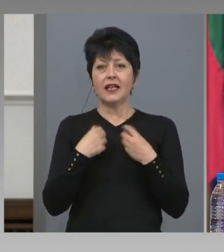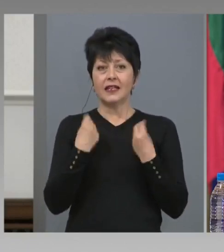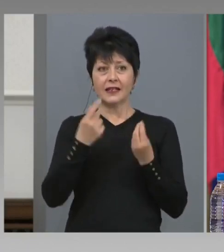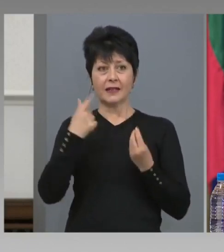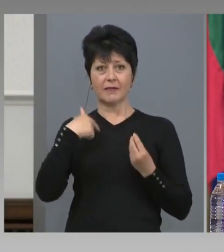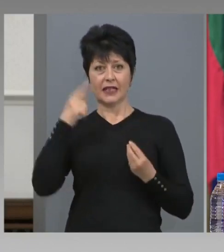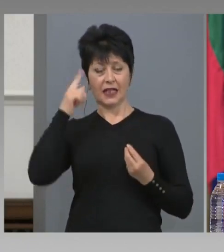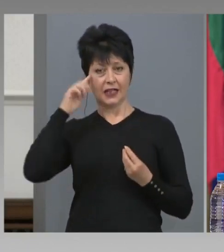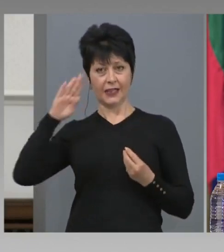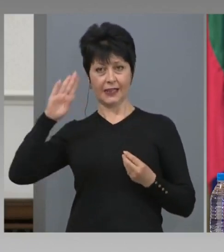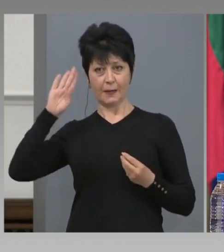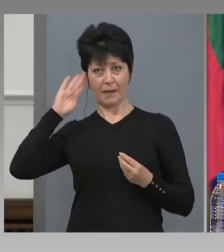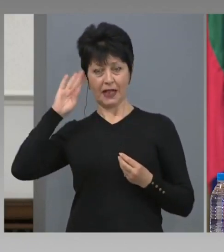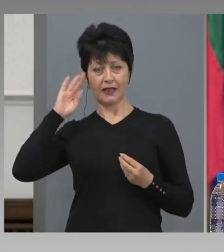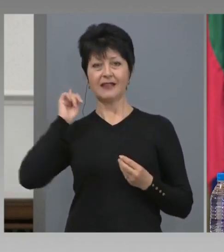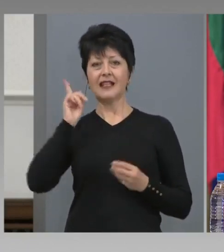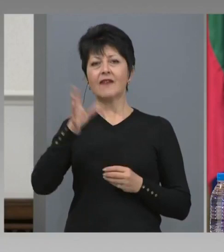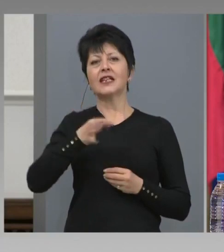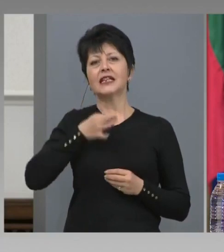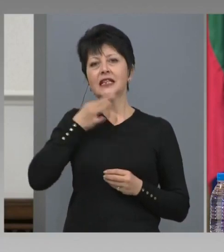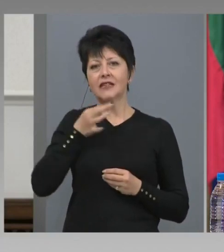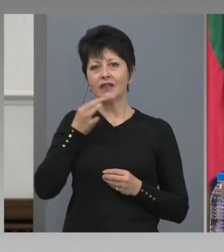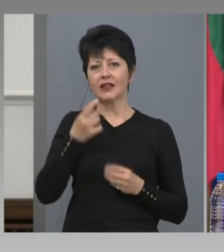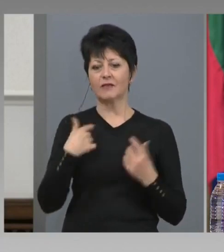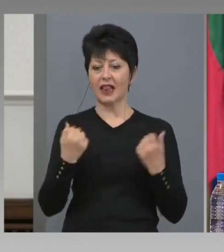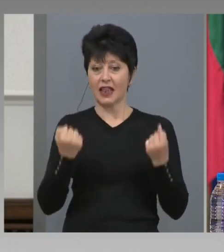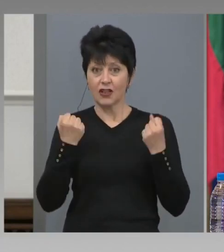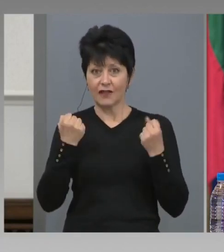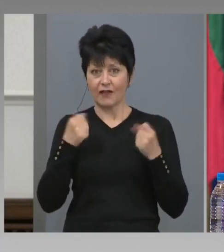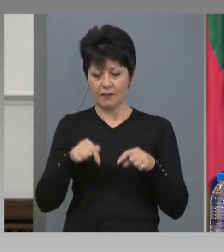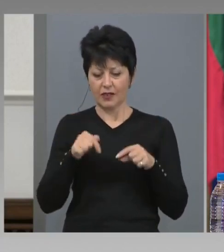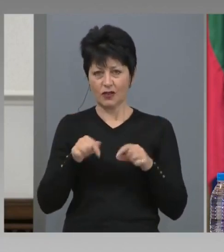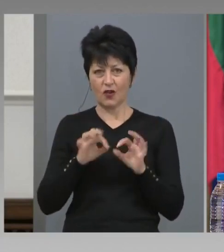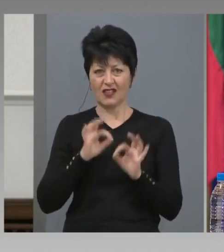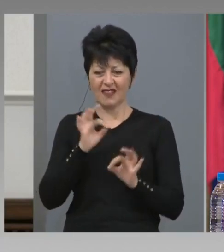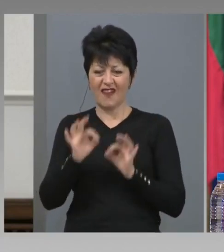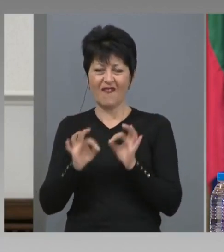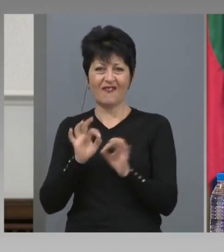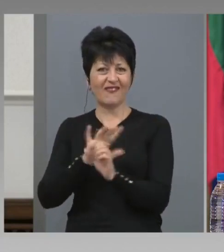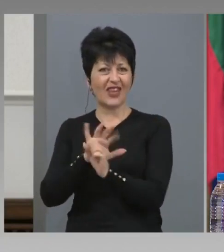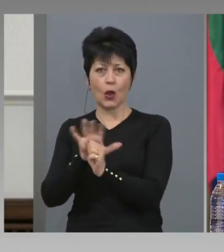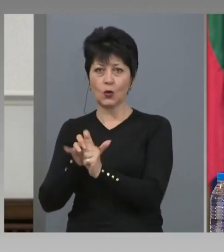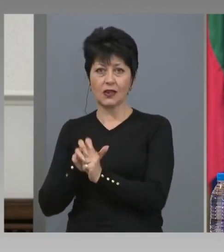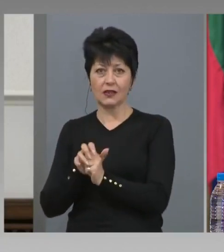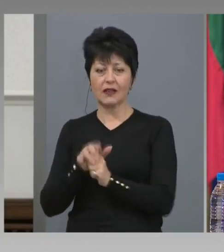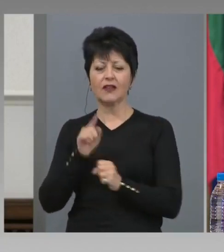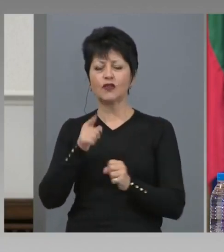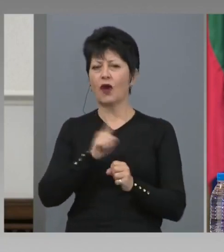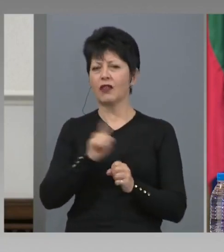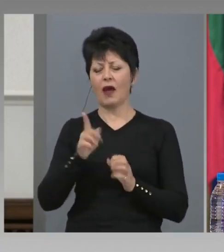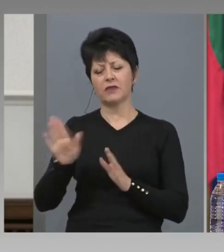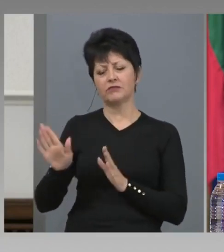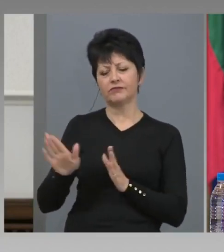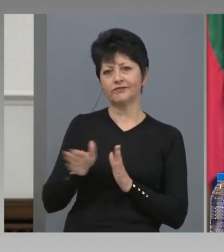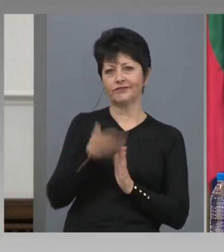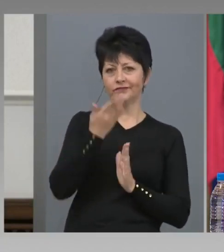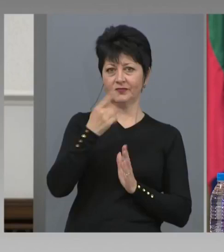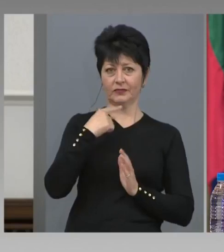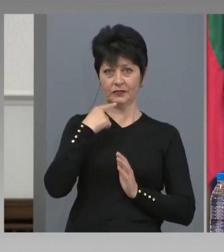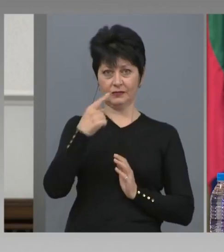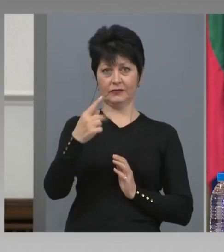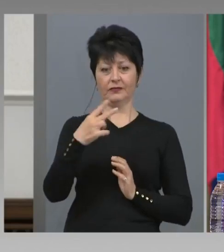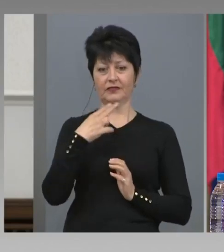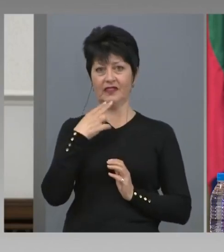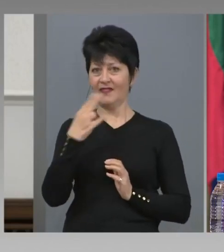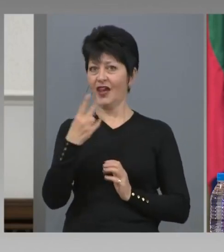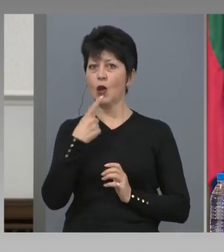че трябва да свикнем да живееме с този вирус. Той няма да мине поне година-две. Това го казват